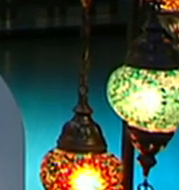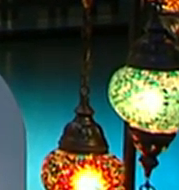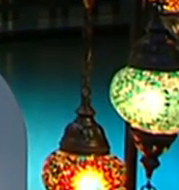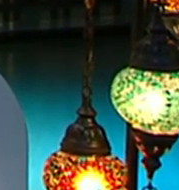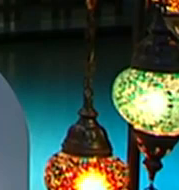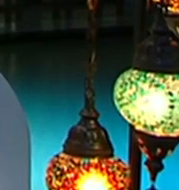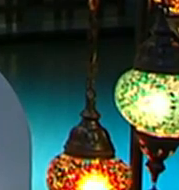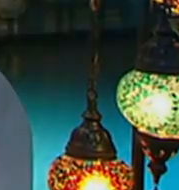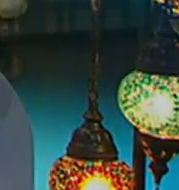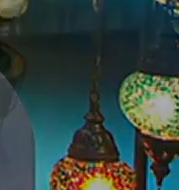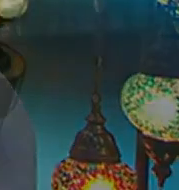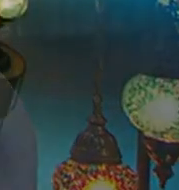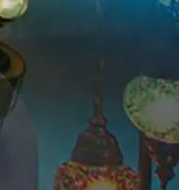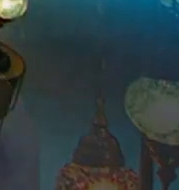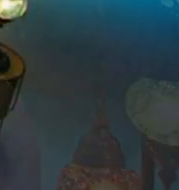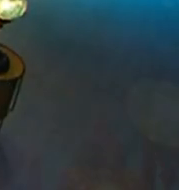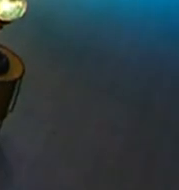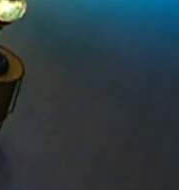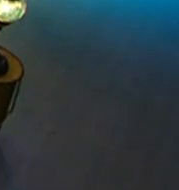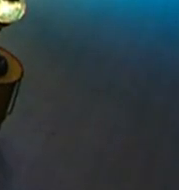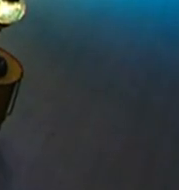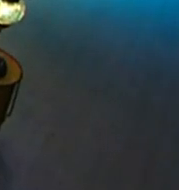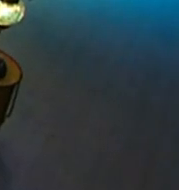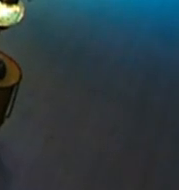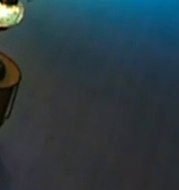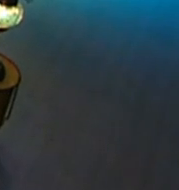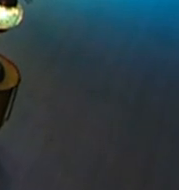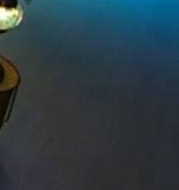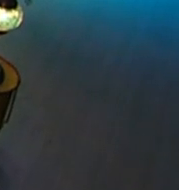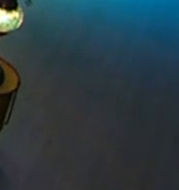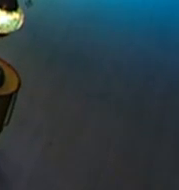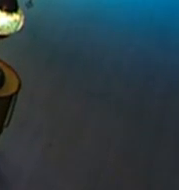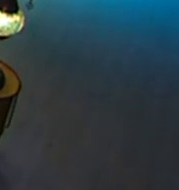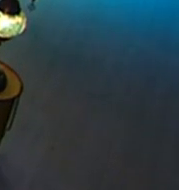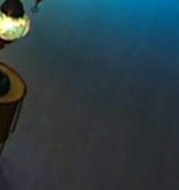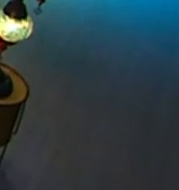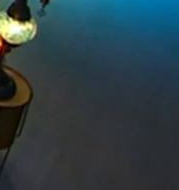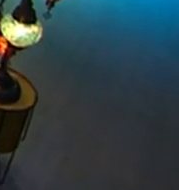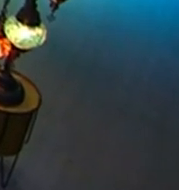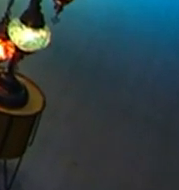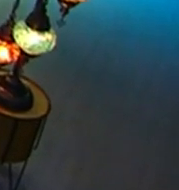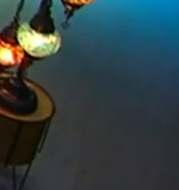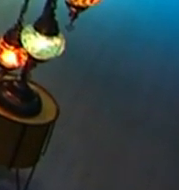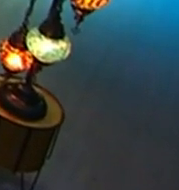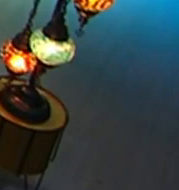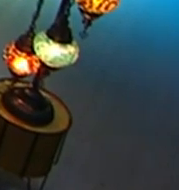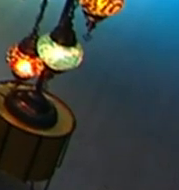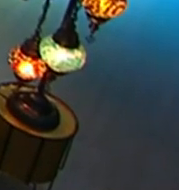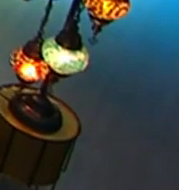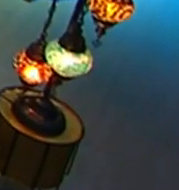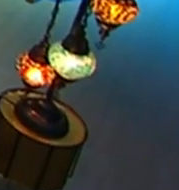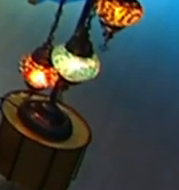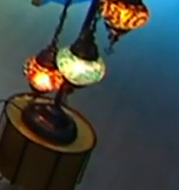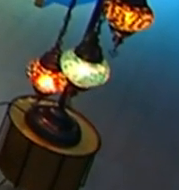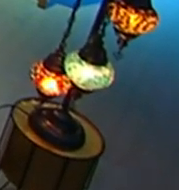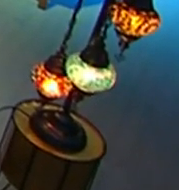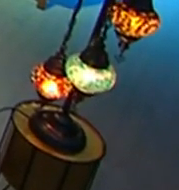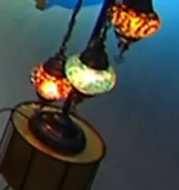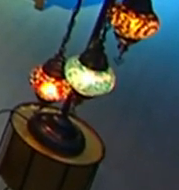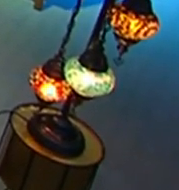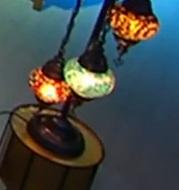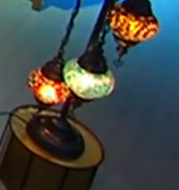لك والملك لا شريك لك. اللهم صل على سيدنا محمد وعلى آل سيدنا محمد.